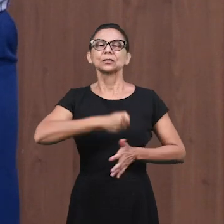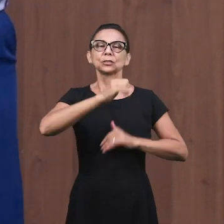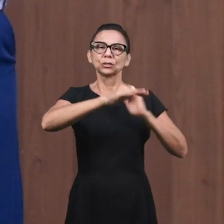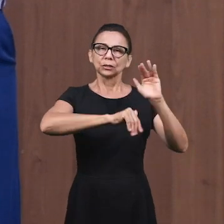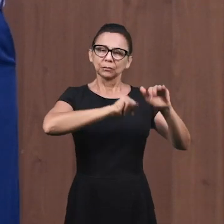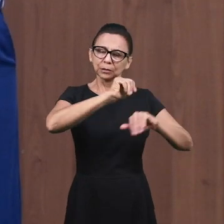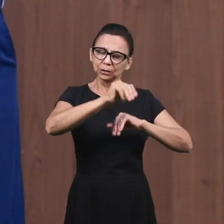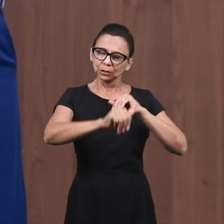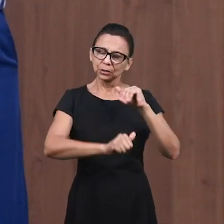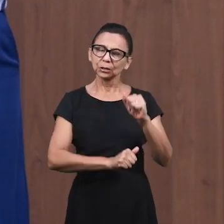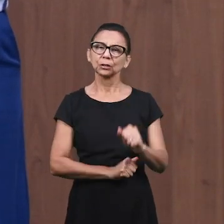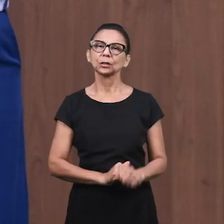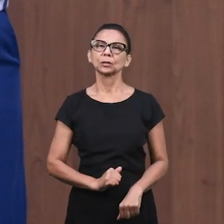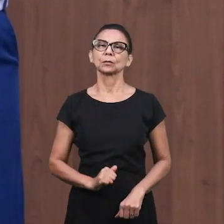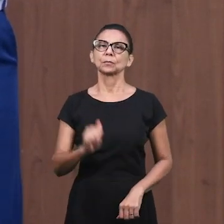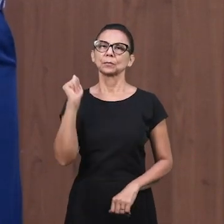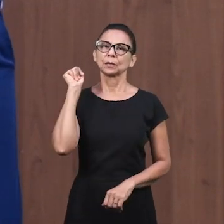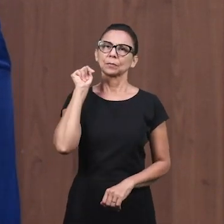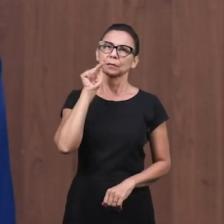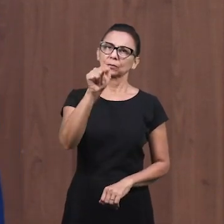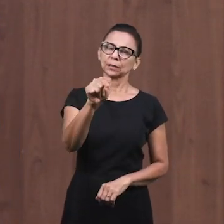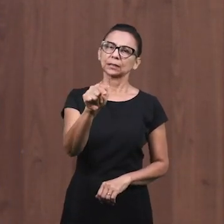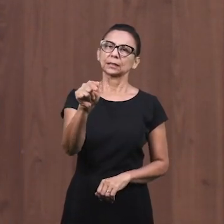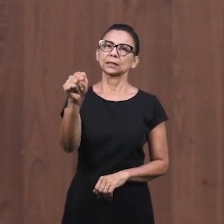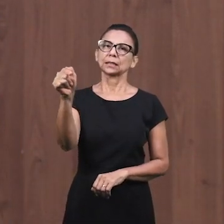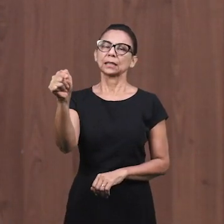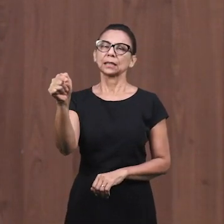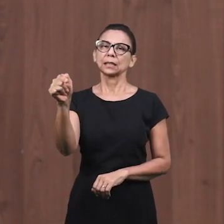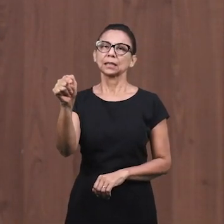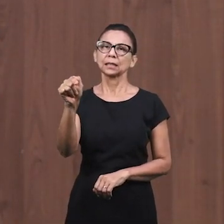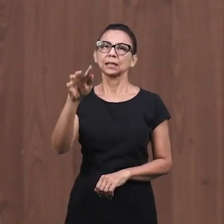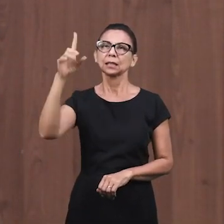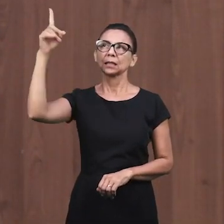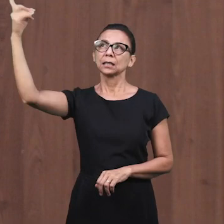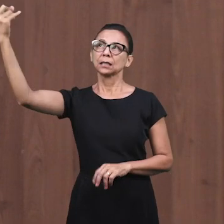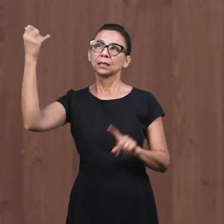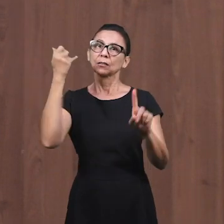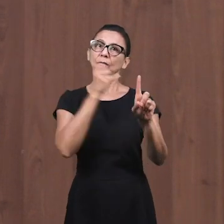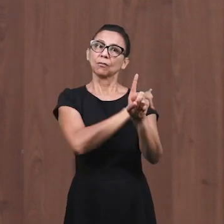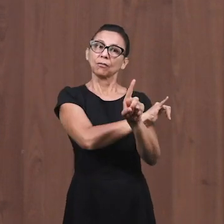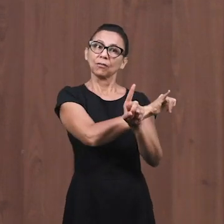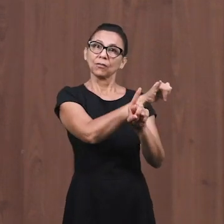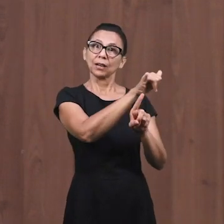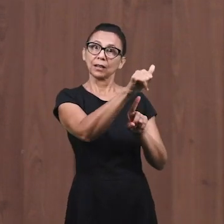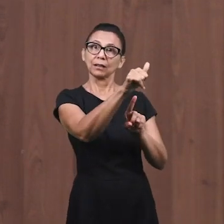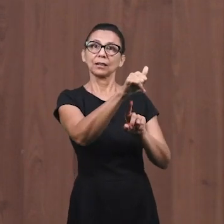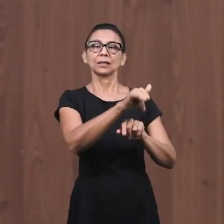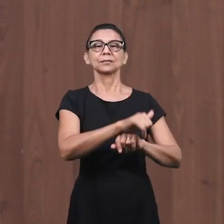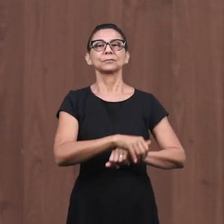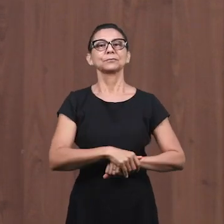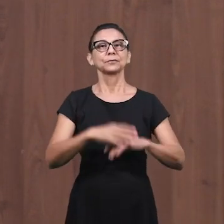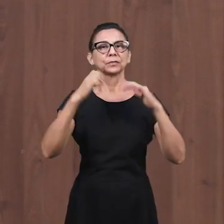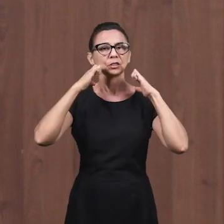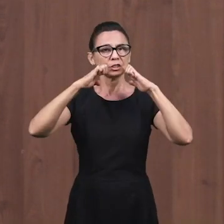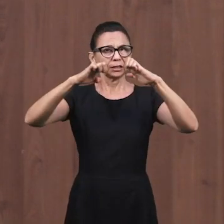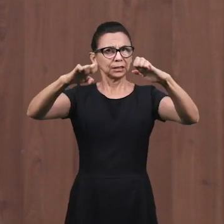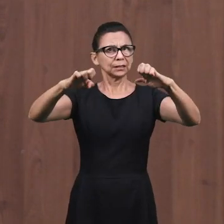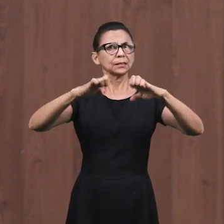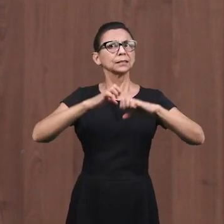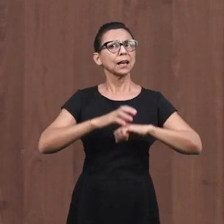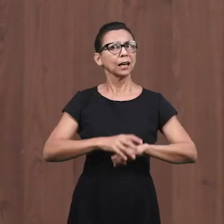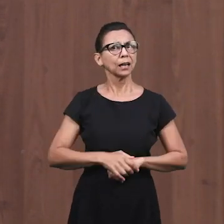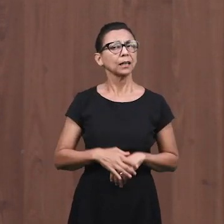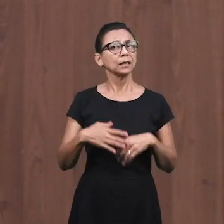salut. Nous allons garder les enseignements de la parole pour savoir renier tout